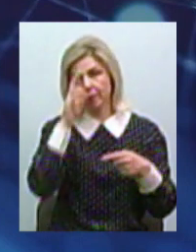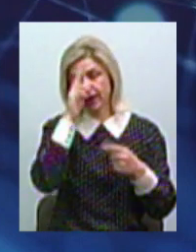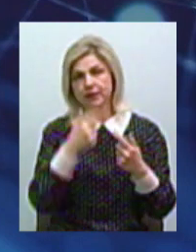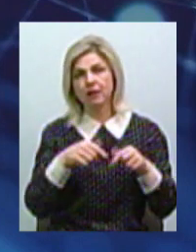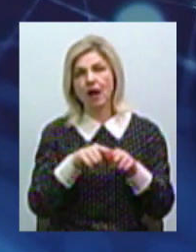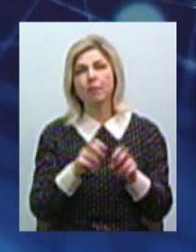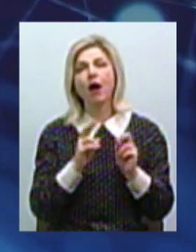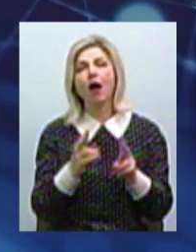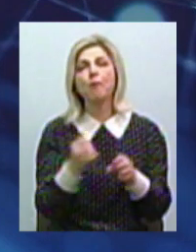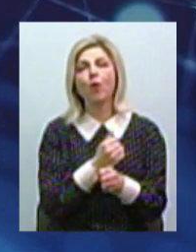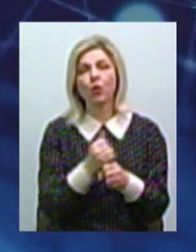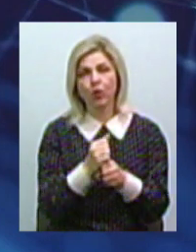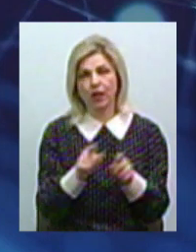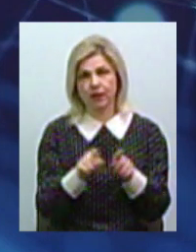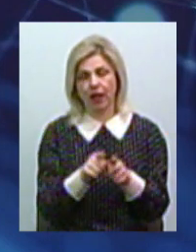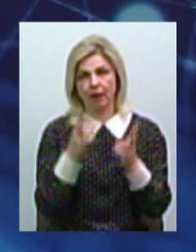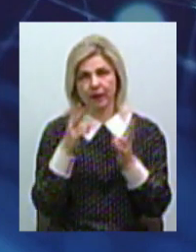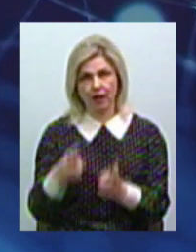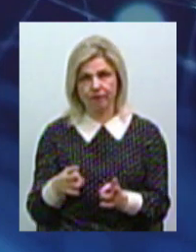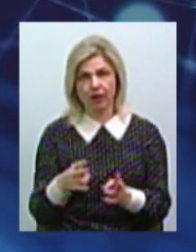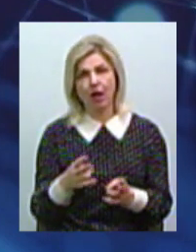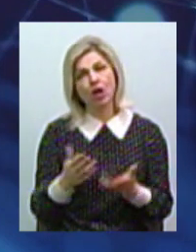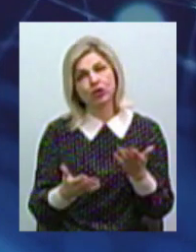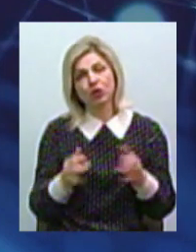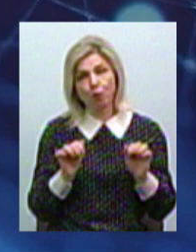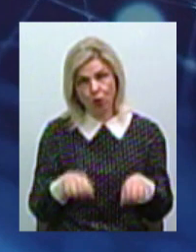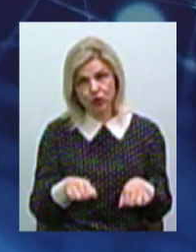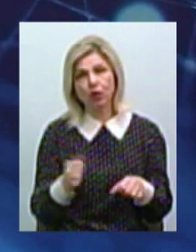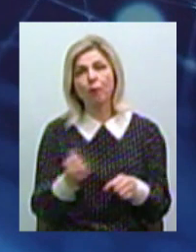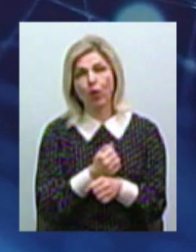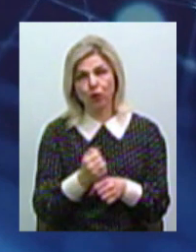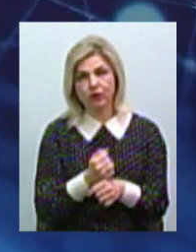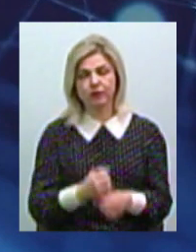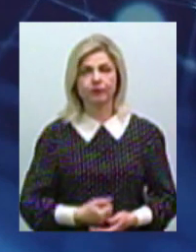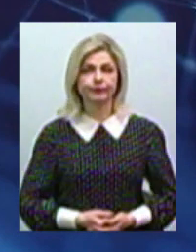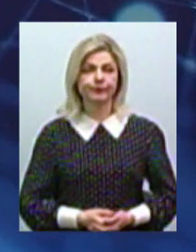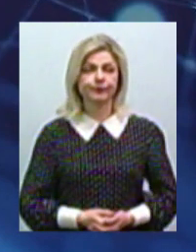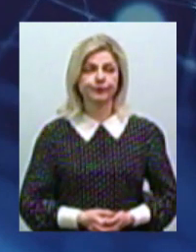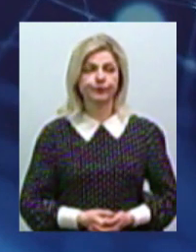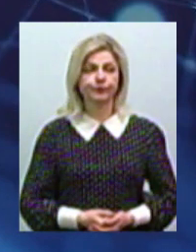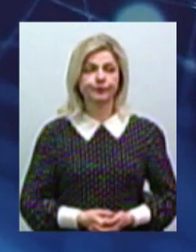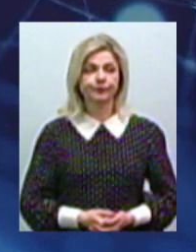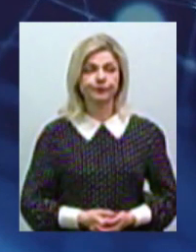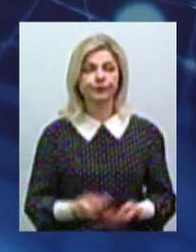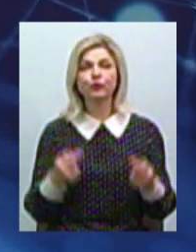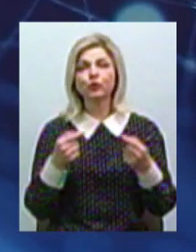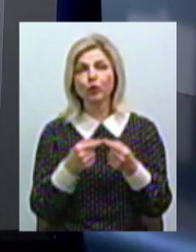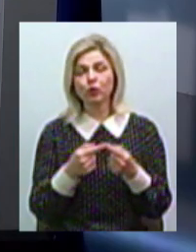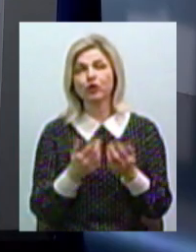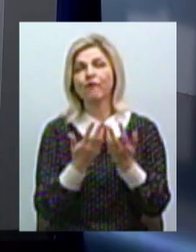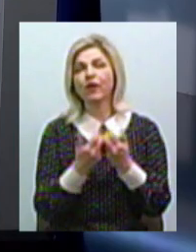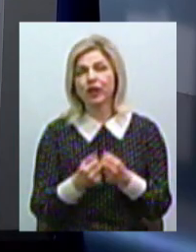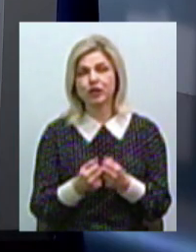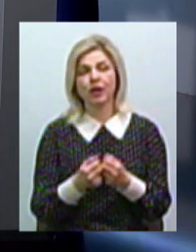трагічне явище, чи можна його подолати? Ну, розумієте, остаточно викорінити це явище ми не можемо. Єдине, що ми